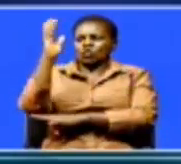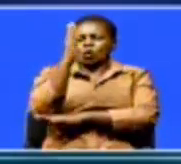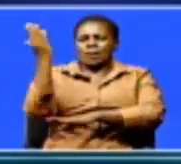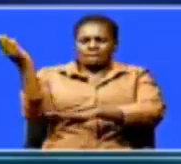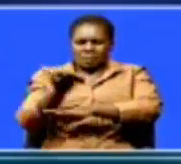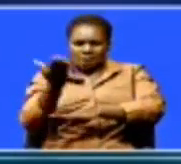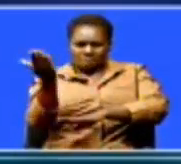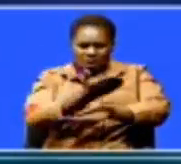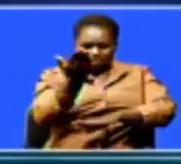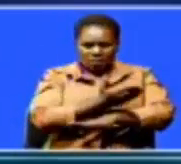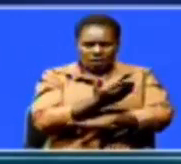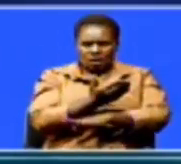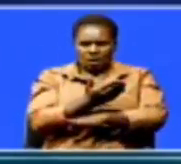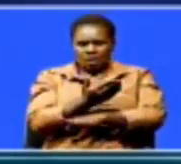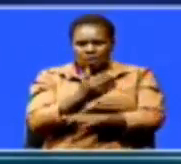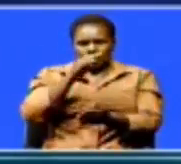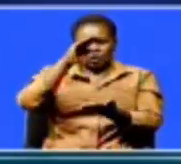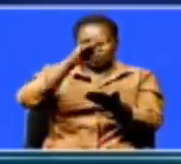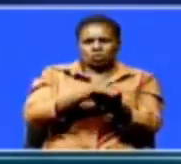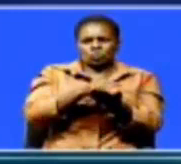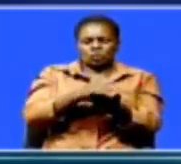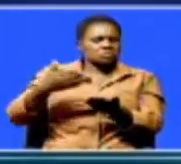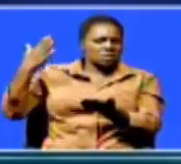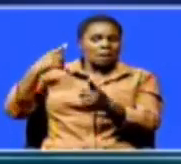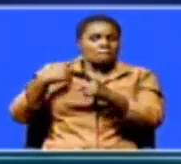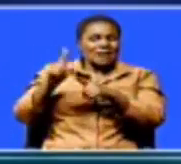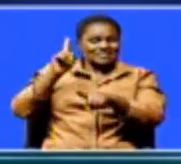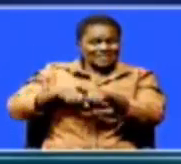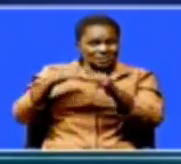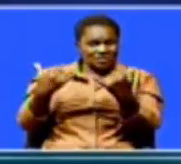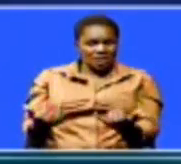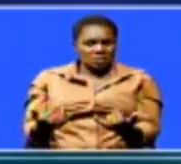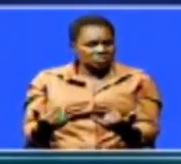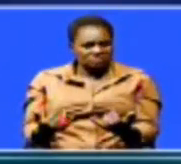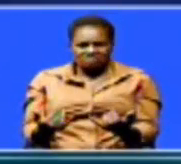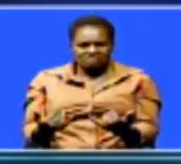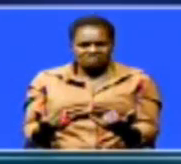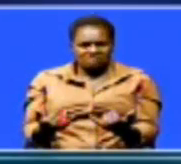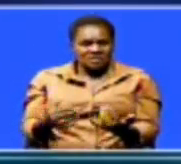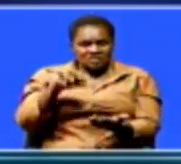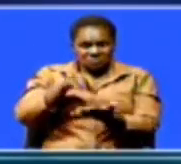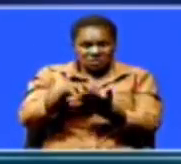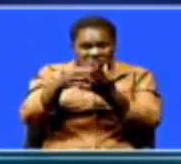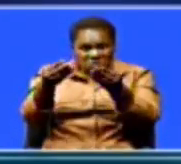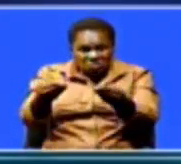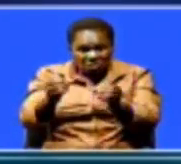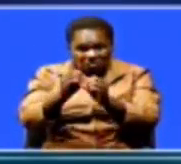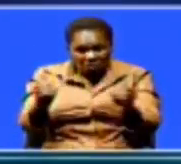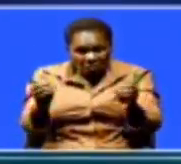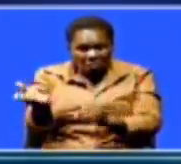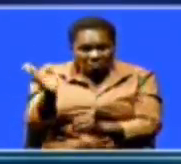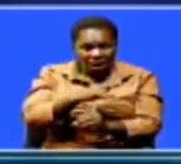ulikuwa kidogo umepungua huko nyuma, lakini kuanzia saa hii kama hii hali haitarudi